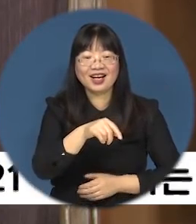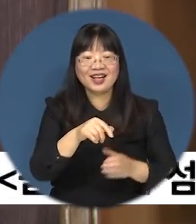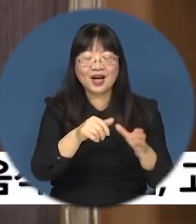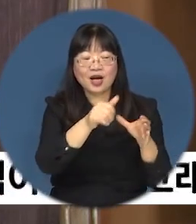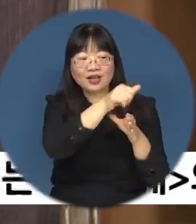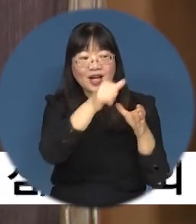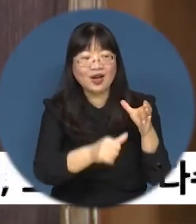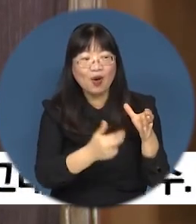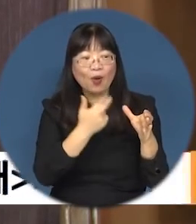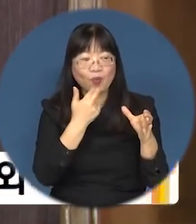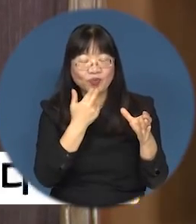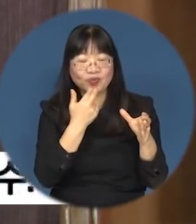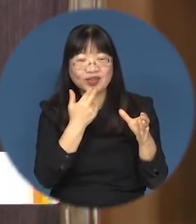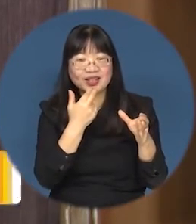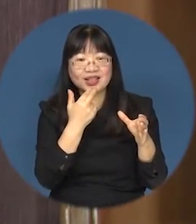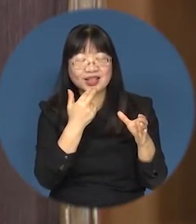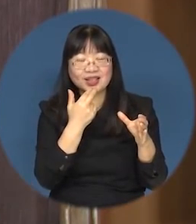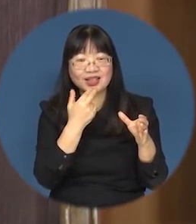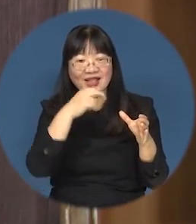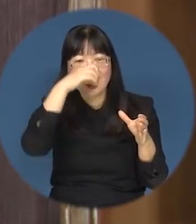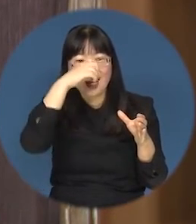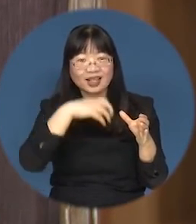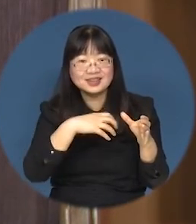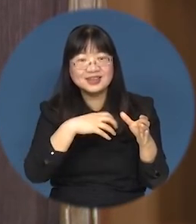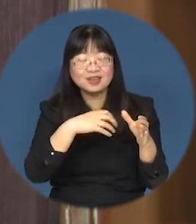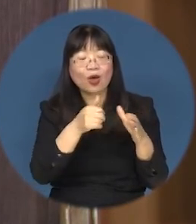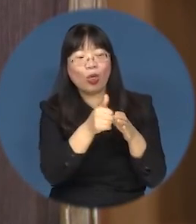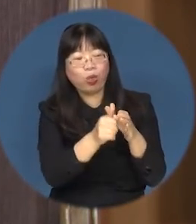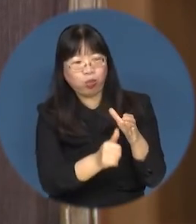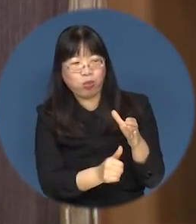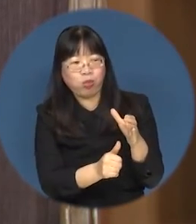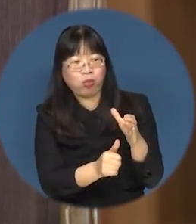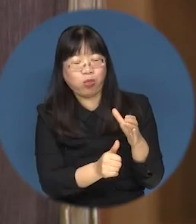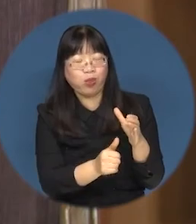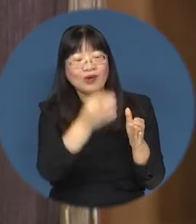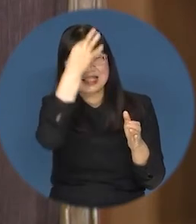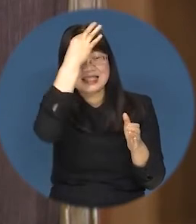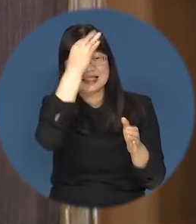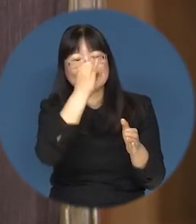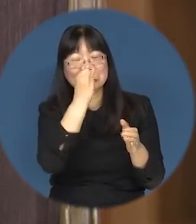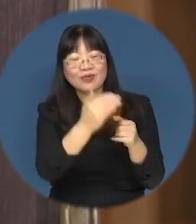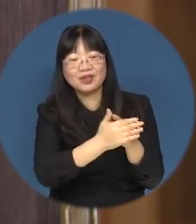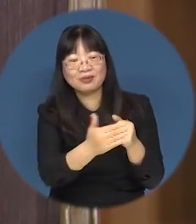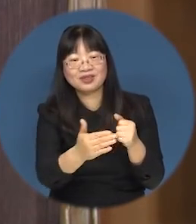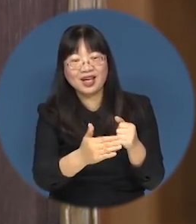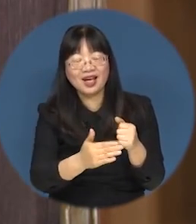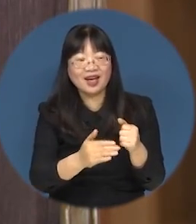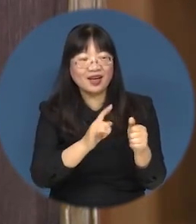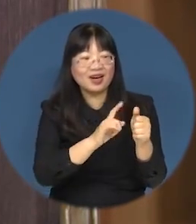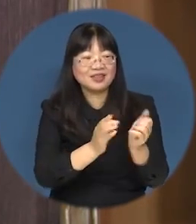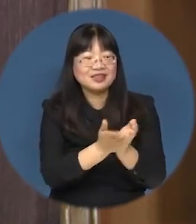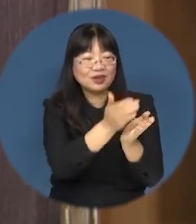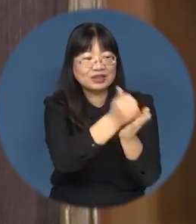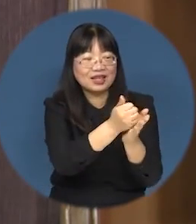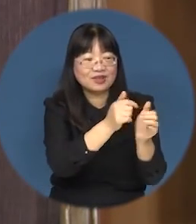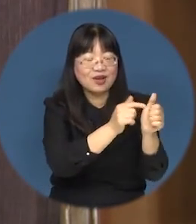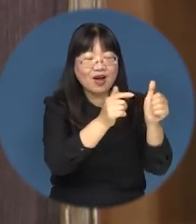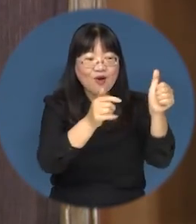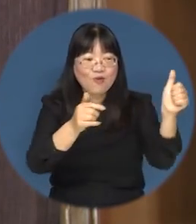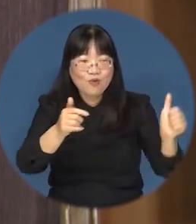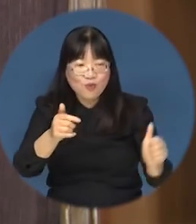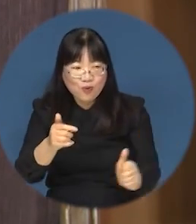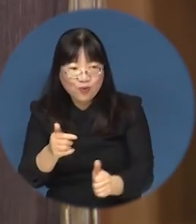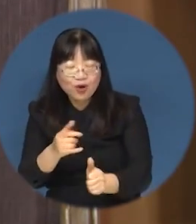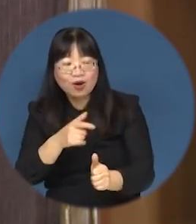장비 없이 들어가는 맨몸으로 들어가는 그 잠수를 그렇게 잘하더라고요. 그래서 들어오라 그러니까 쫙쫙 들어가는데 그렇게